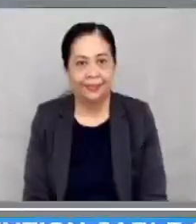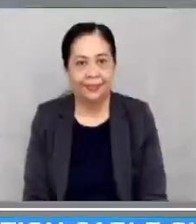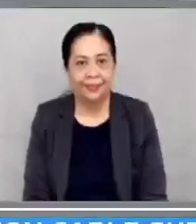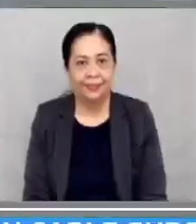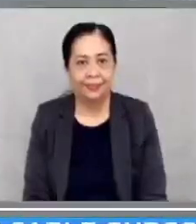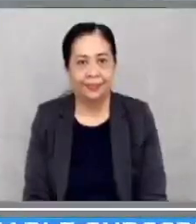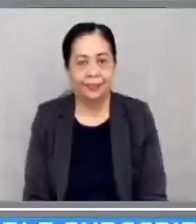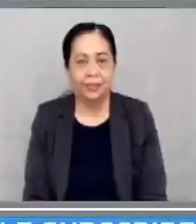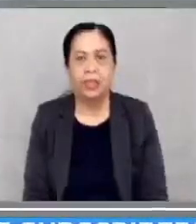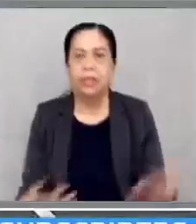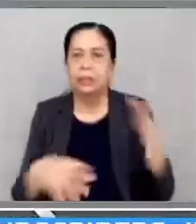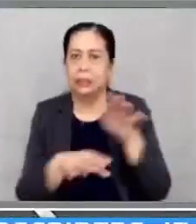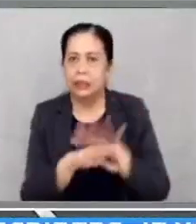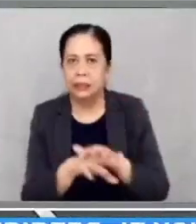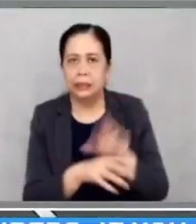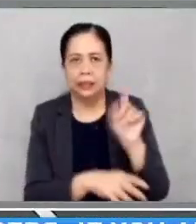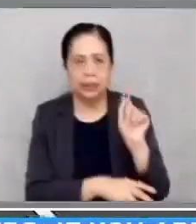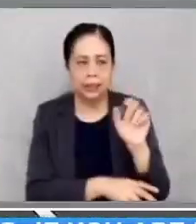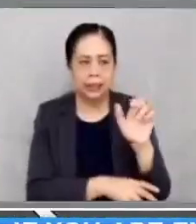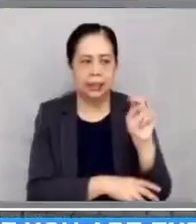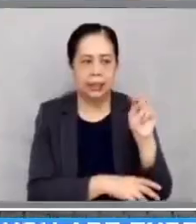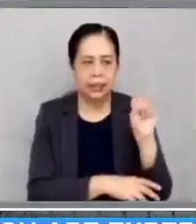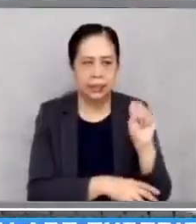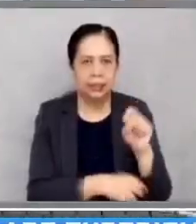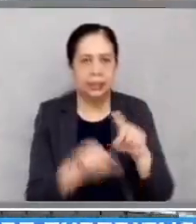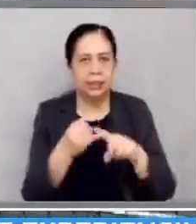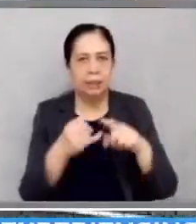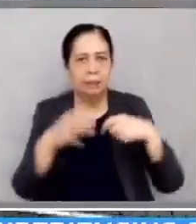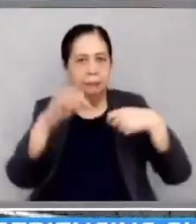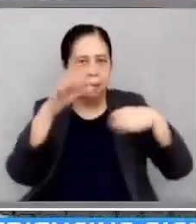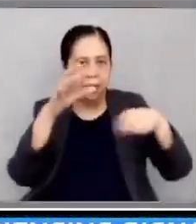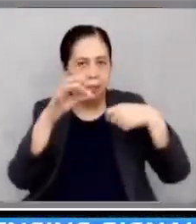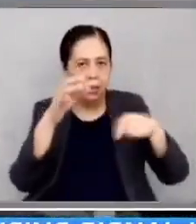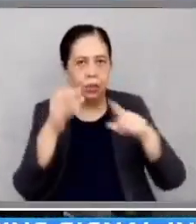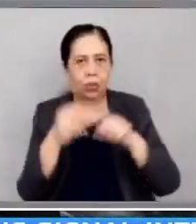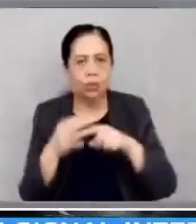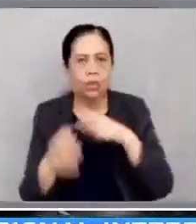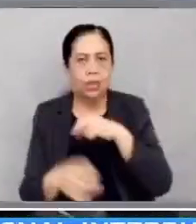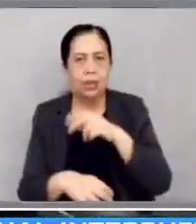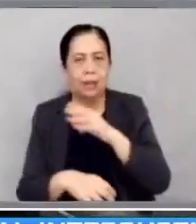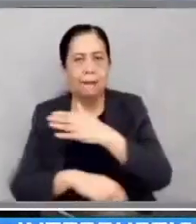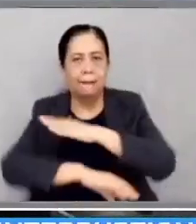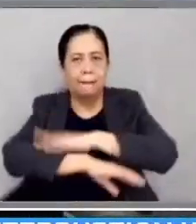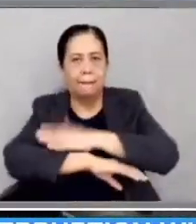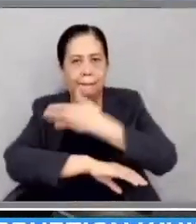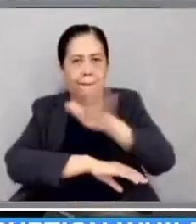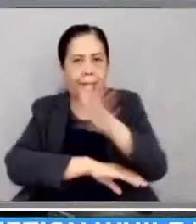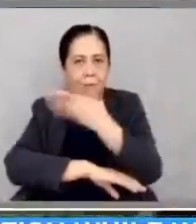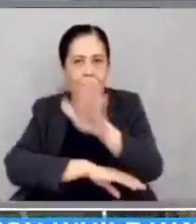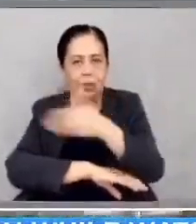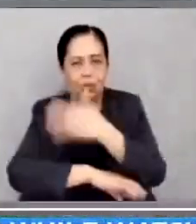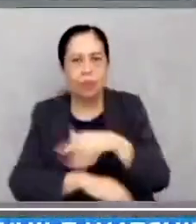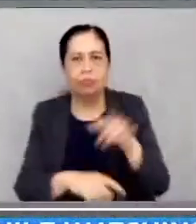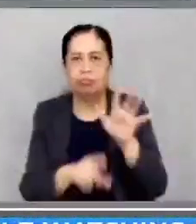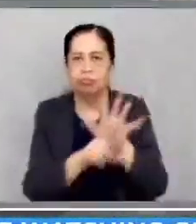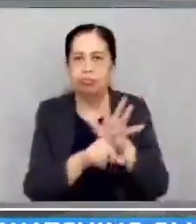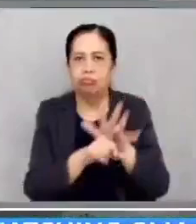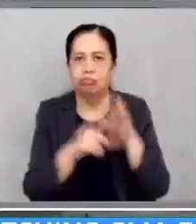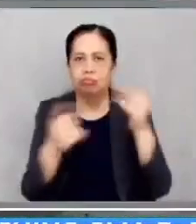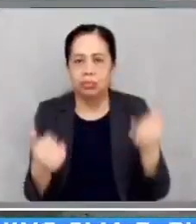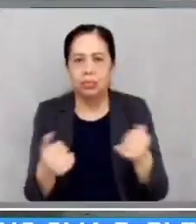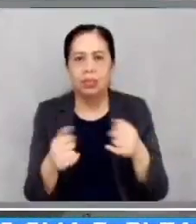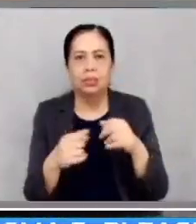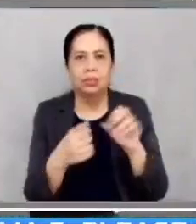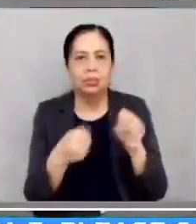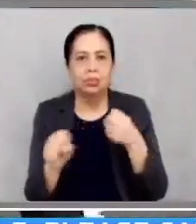Kombinasyon ito ng tennis, badminton at ping-pong. Ang nauuso at lumalaki ngayong racket sport sa